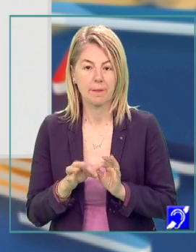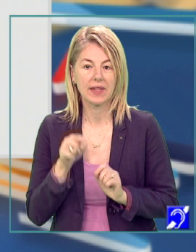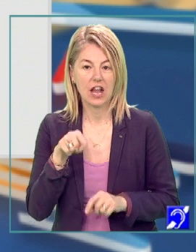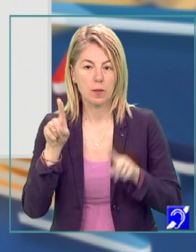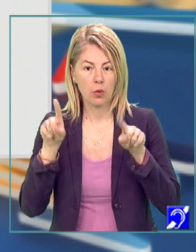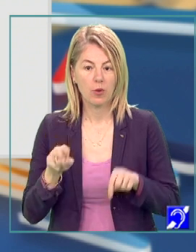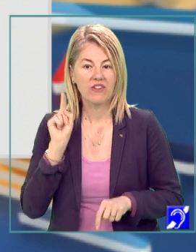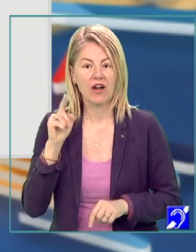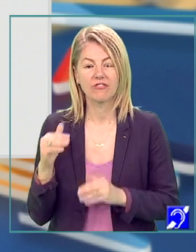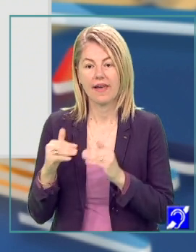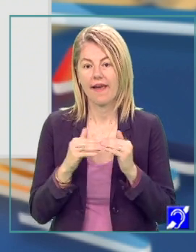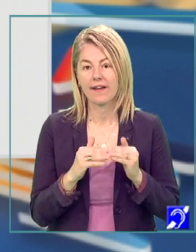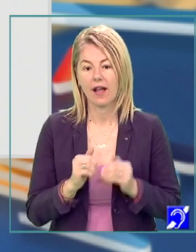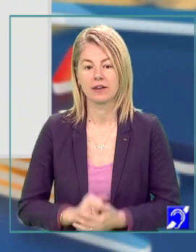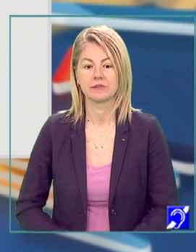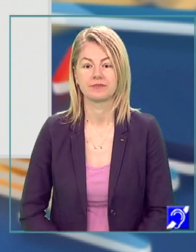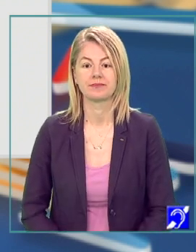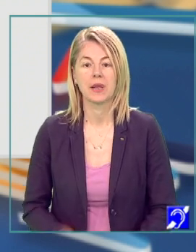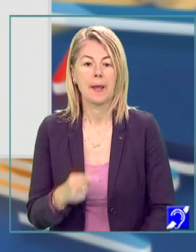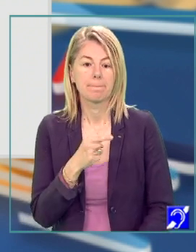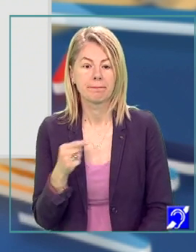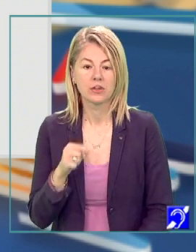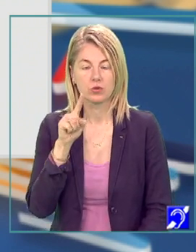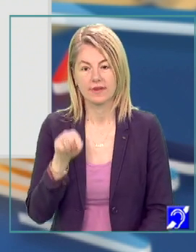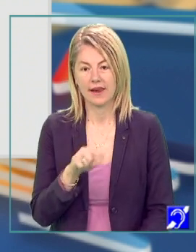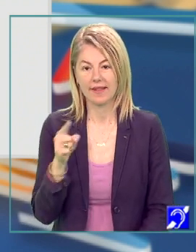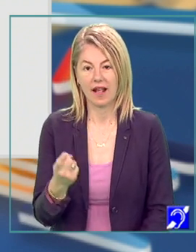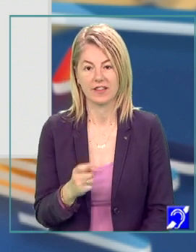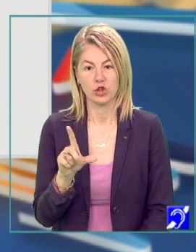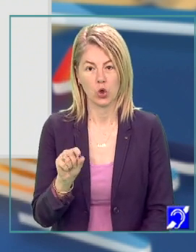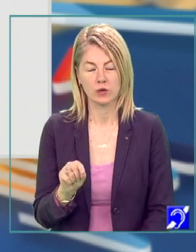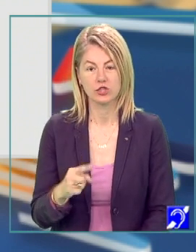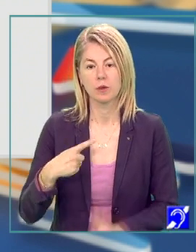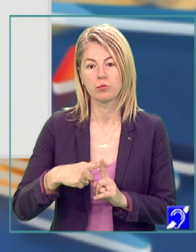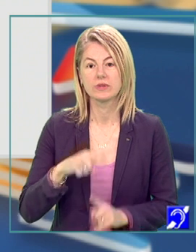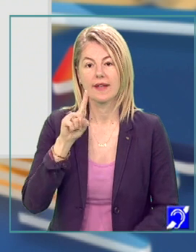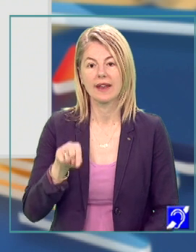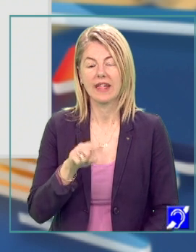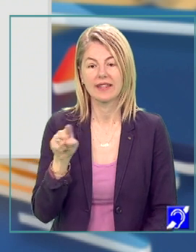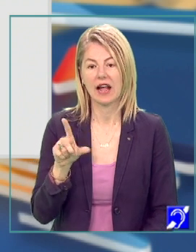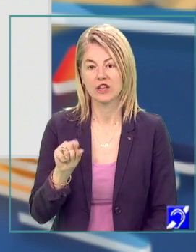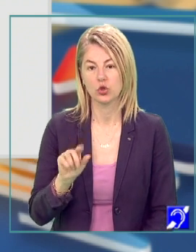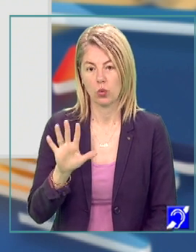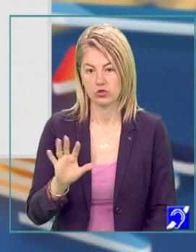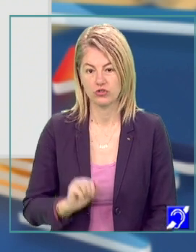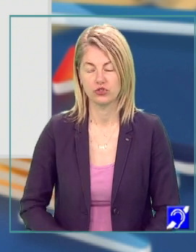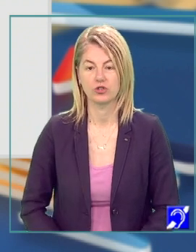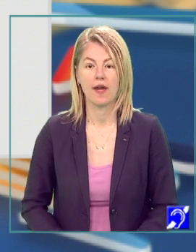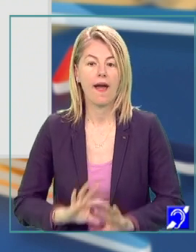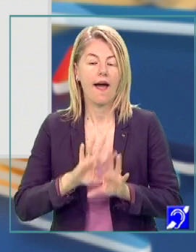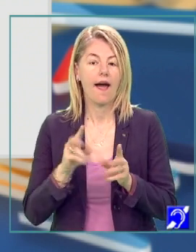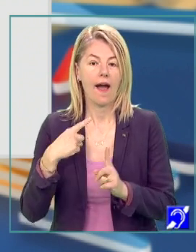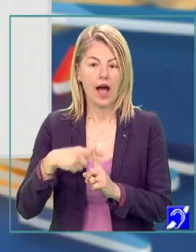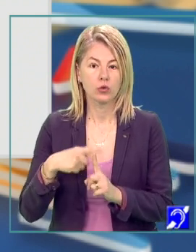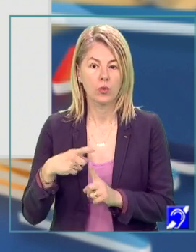acest modul va fi egal cu minus radical din 20 plus radical din 25. Adunarea